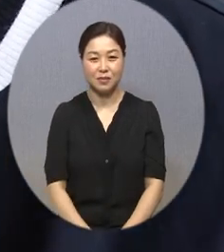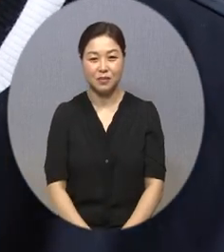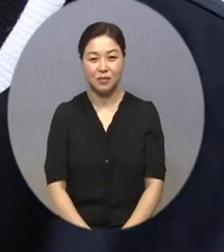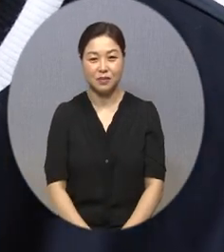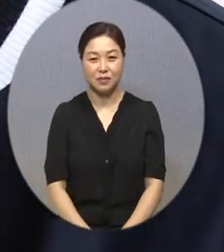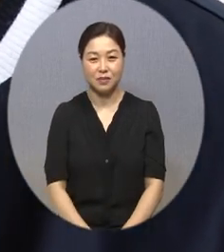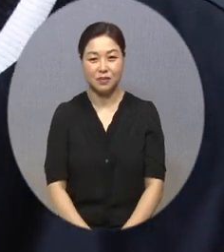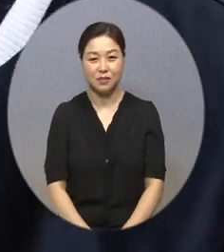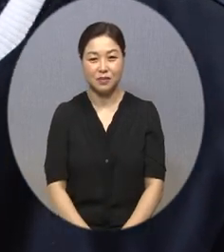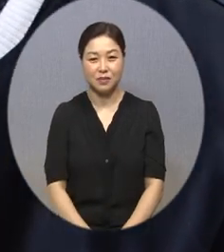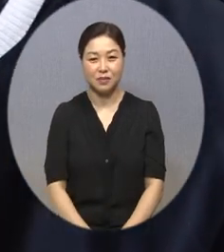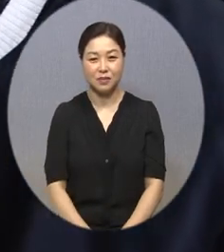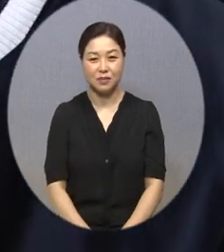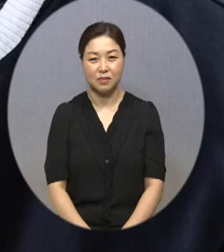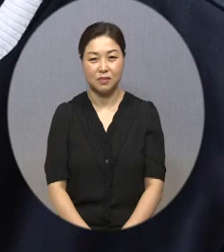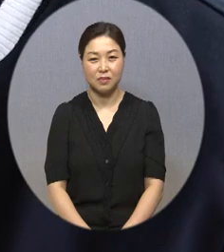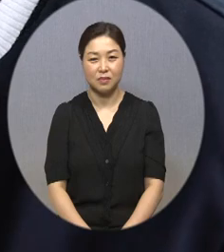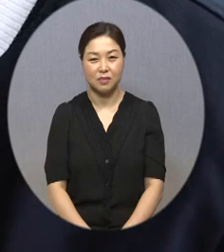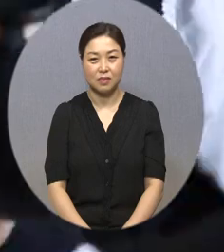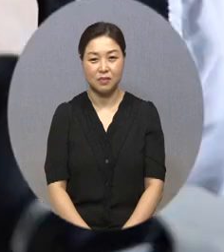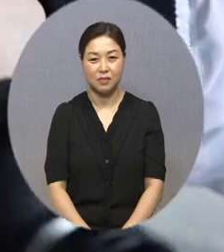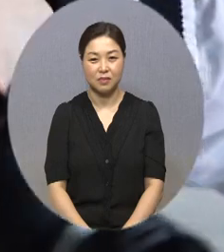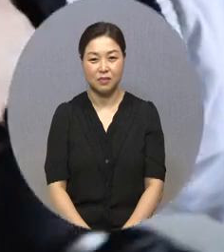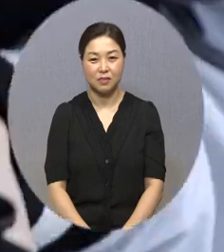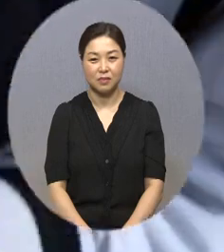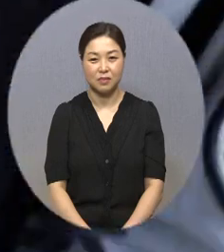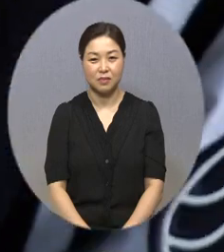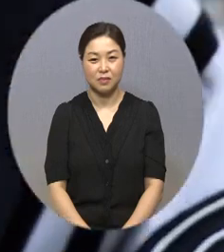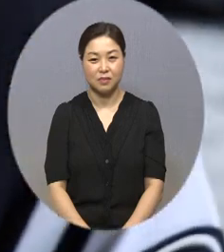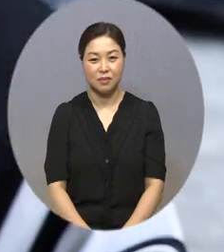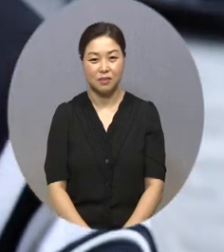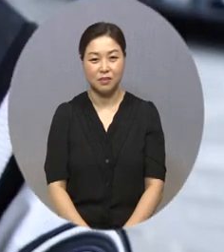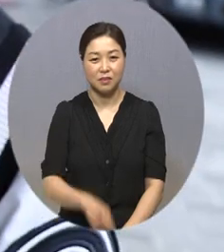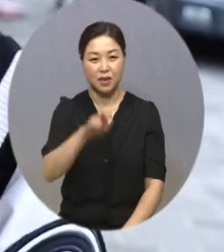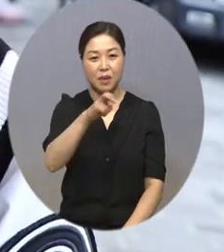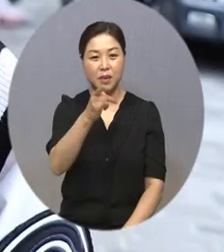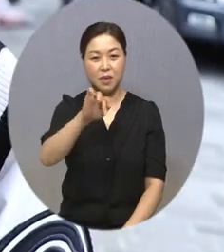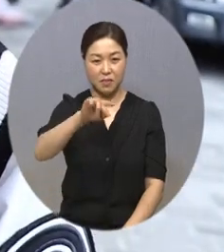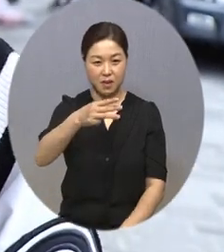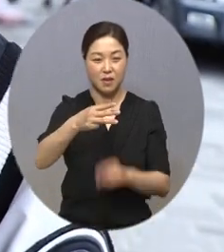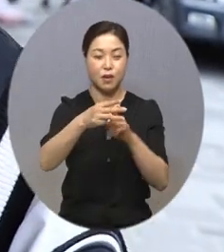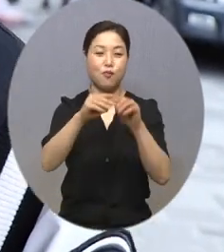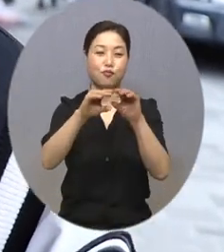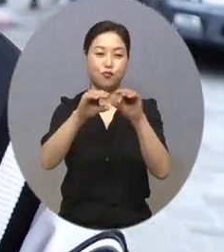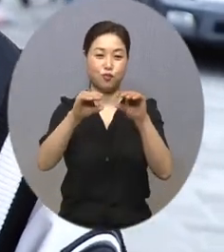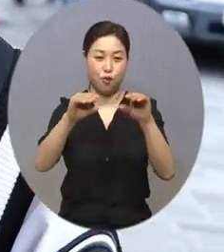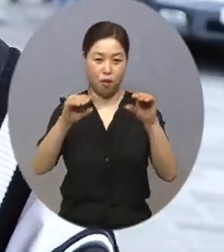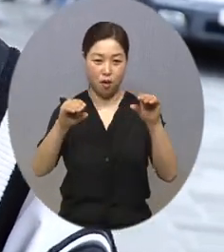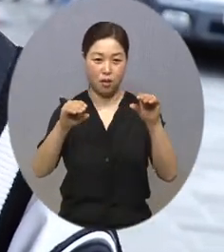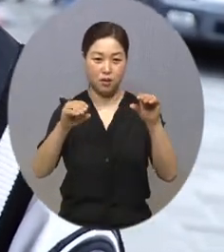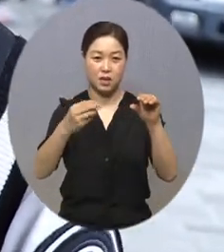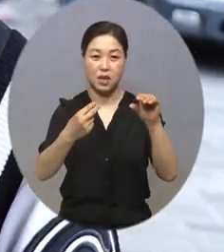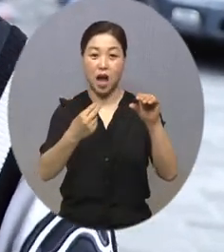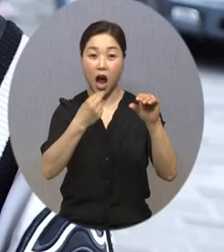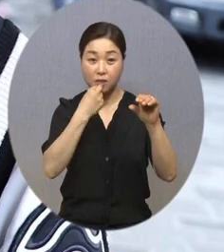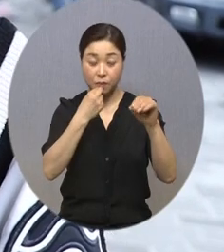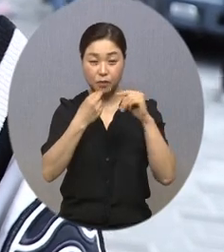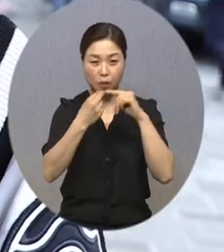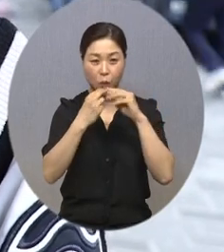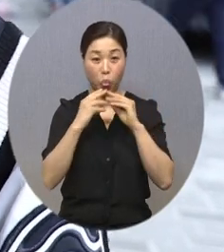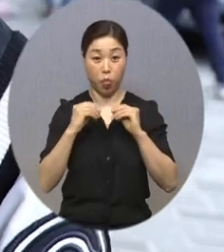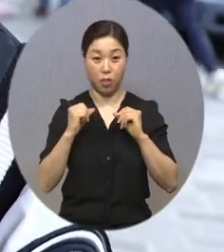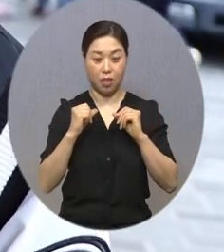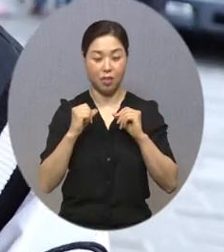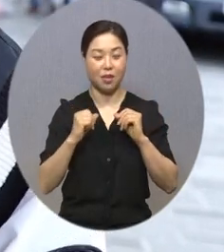으 아 으 니 매 미사 제가 너무 들어가지고 게 먹자마자 바로 싹